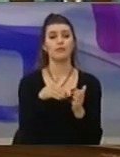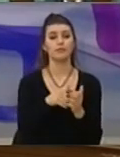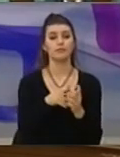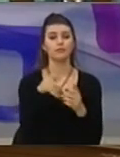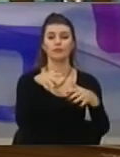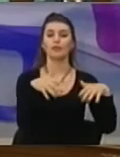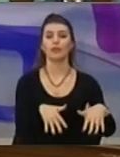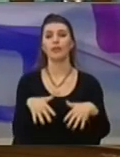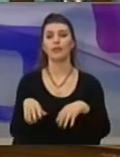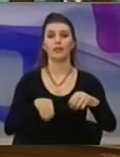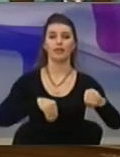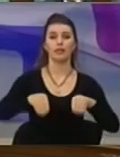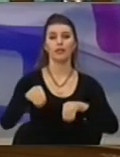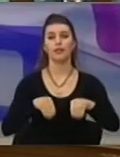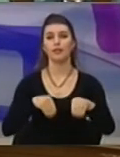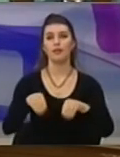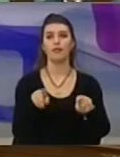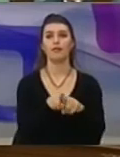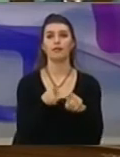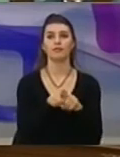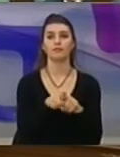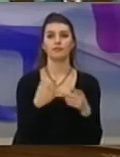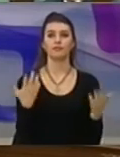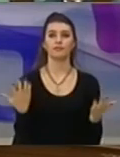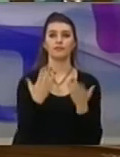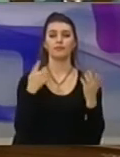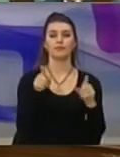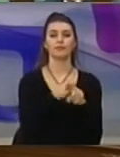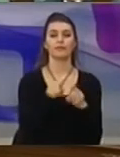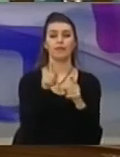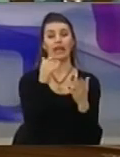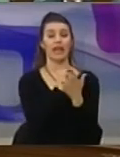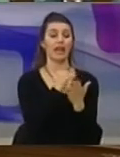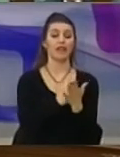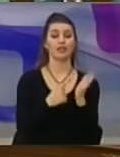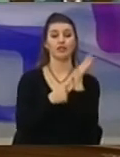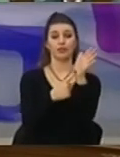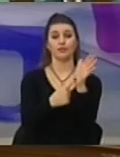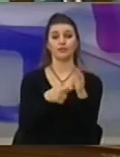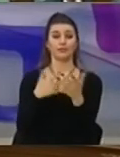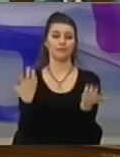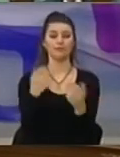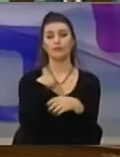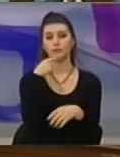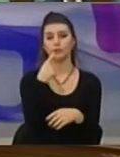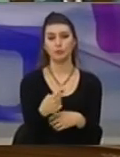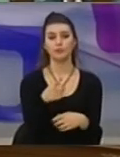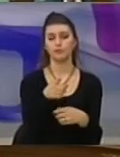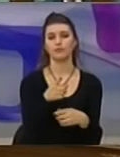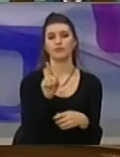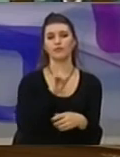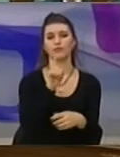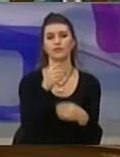luajtur këtu një farë interpretuosit kanunit, si gjdim Fatmiri me që jenë ka jërë, është totalisht